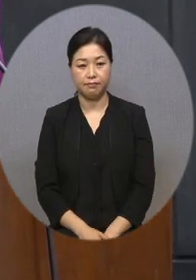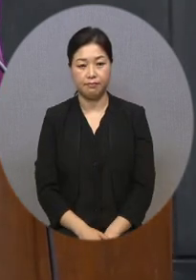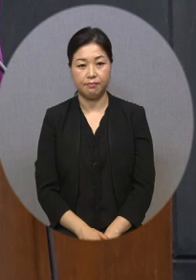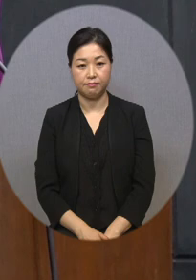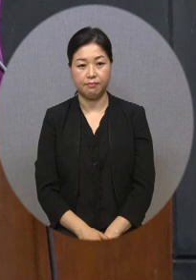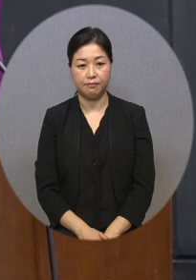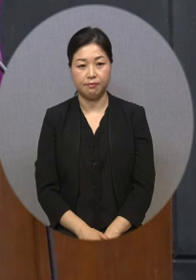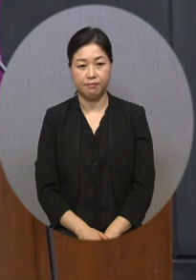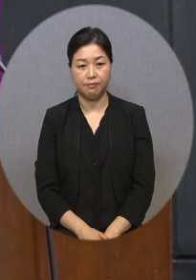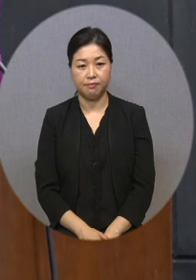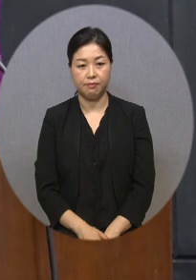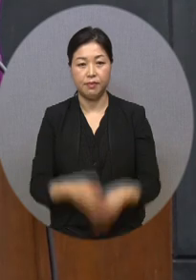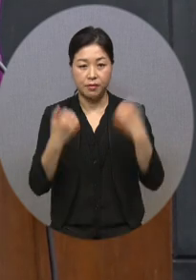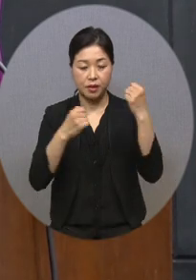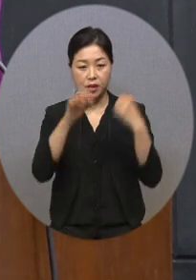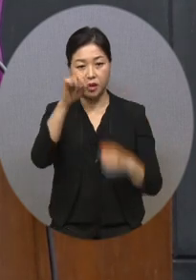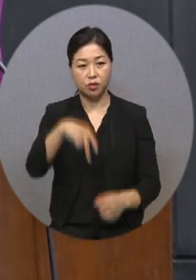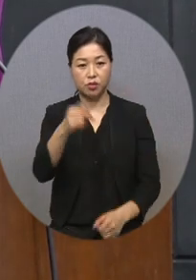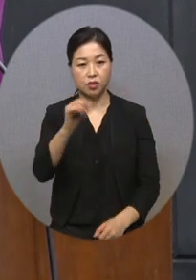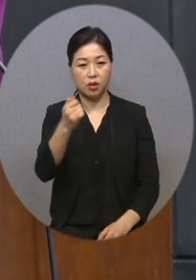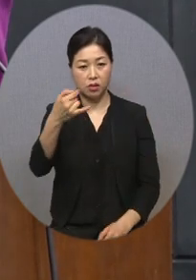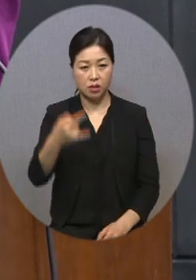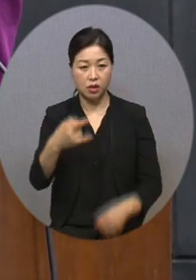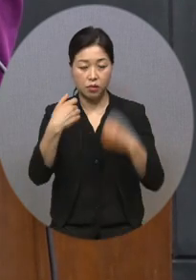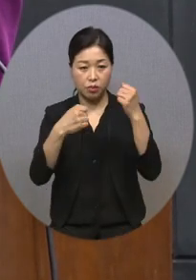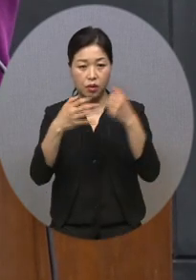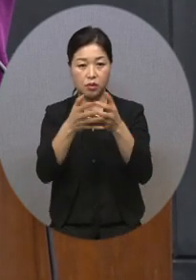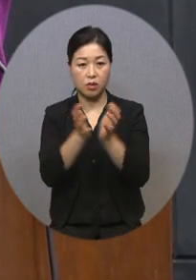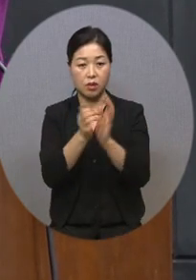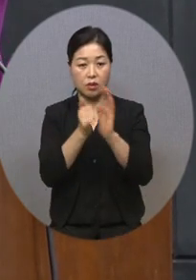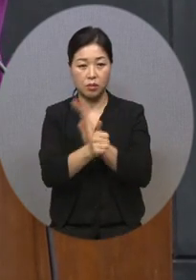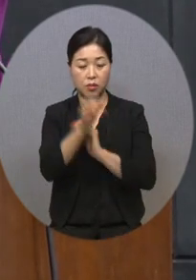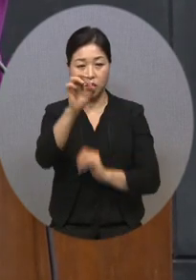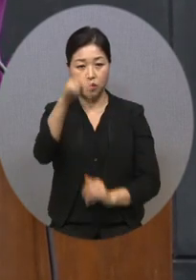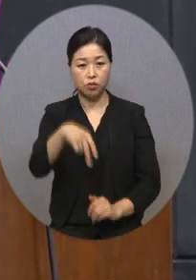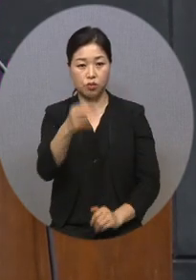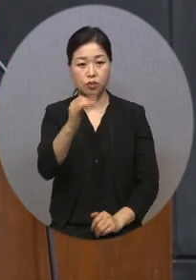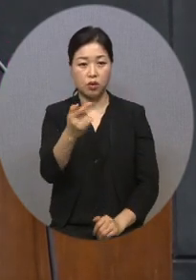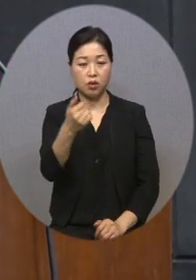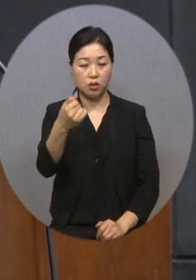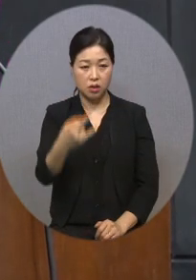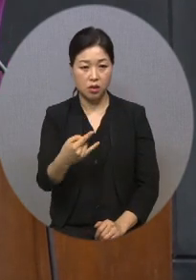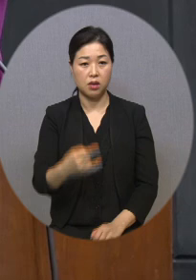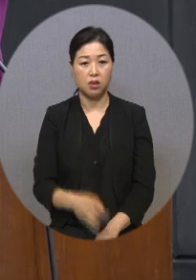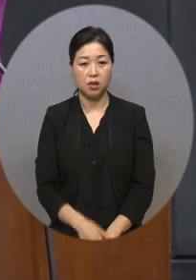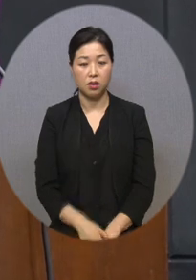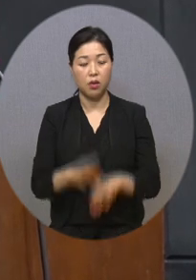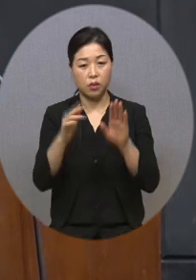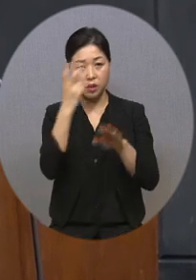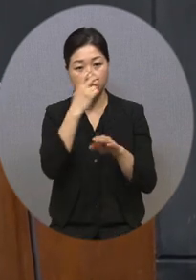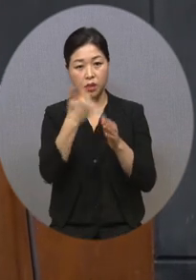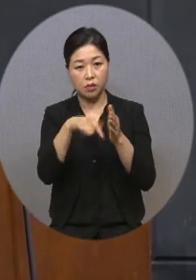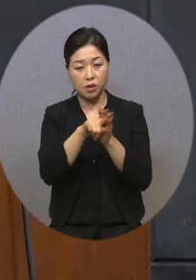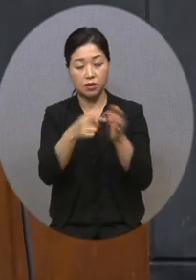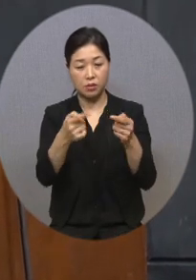네, 춘추라 유현희 무용단 대표 유연희님. 네, 오늘 심사를 위해서